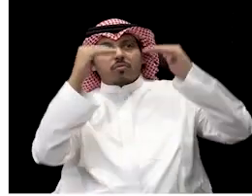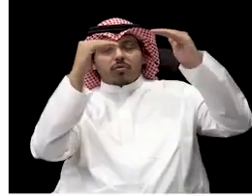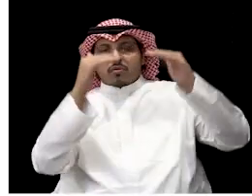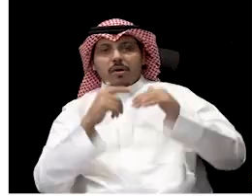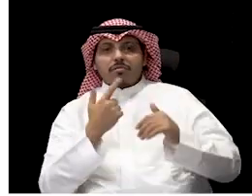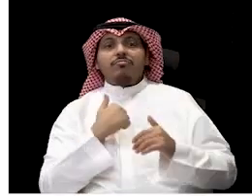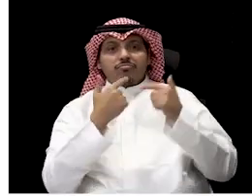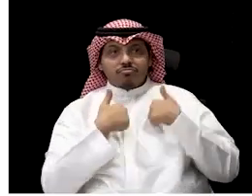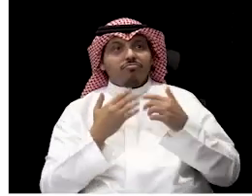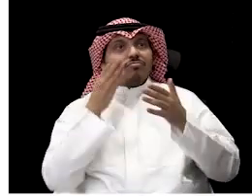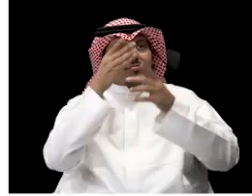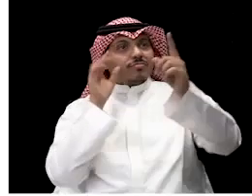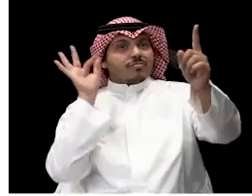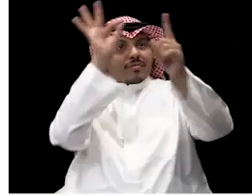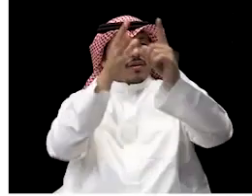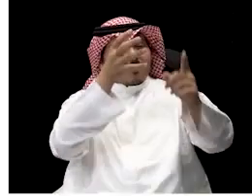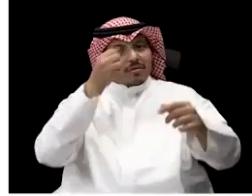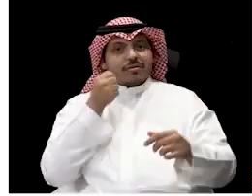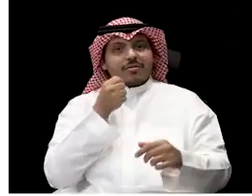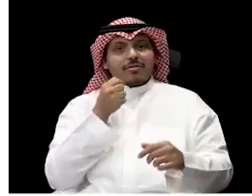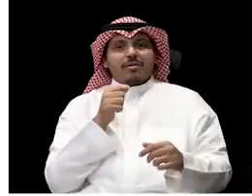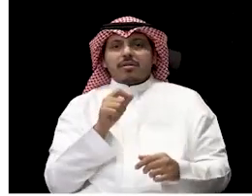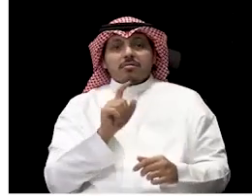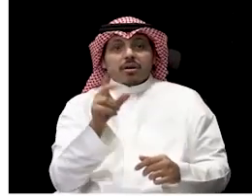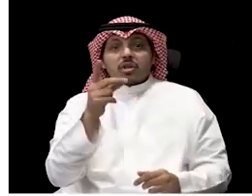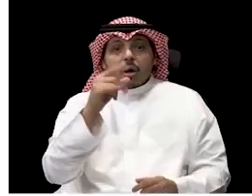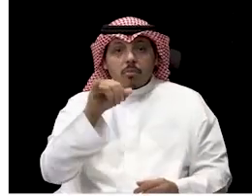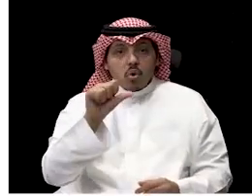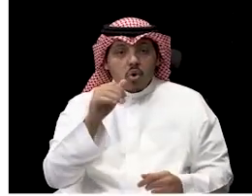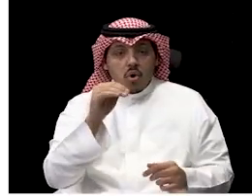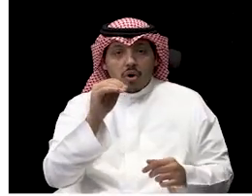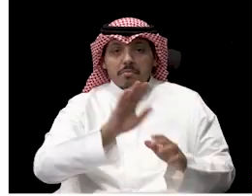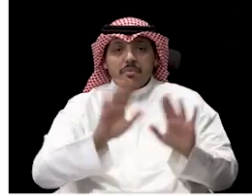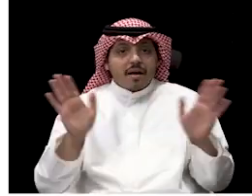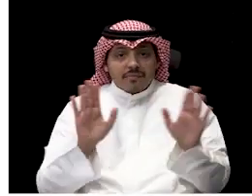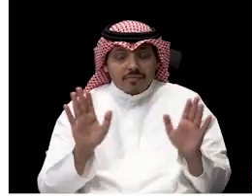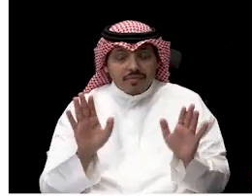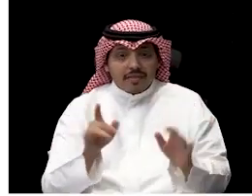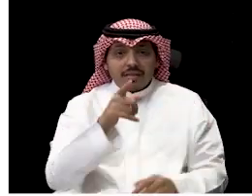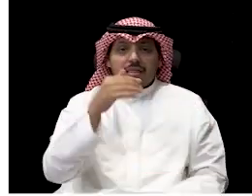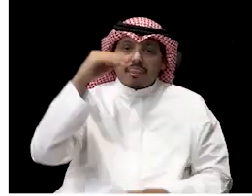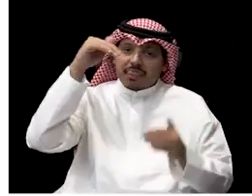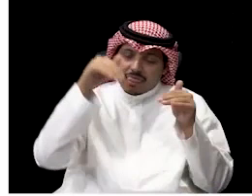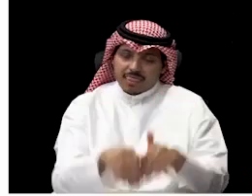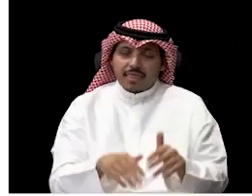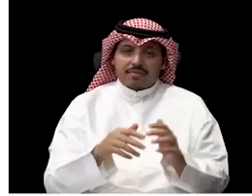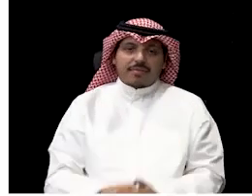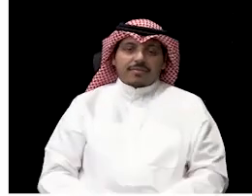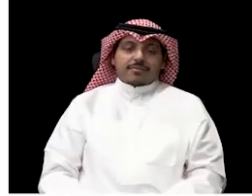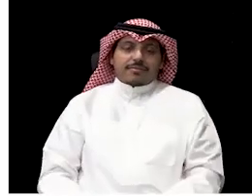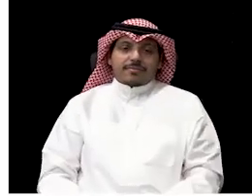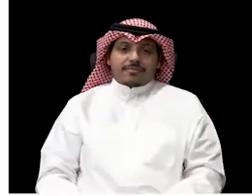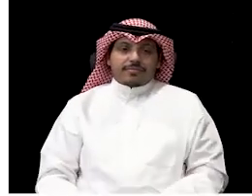تكمل عملية التخطيط في تحقيق إنجاز معين. إذن الطموح جدا مهم